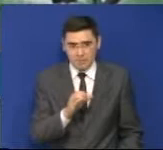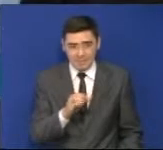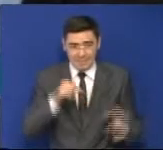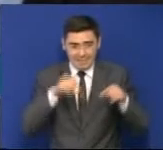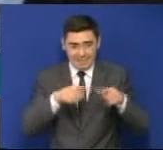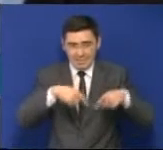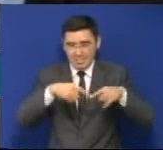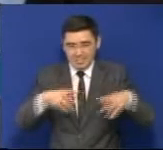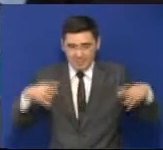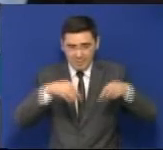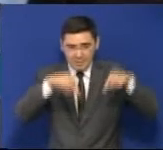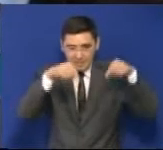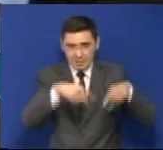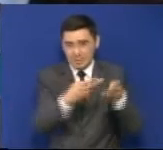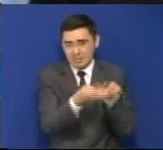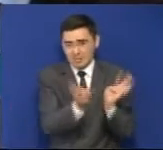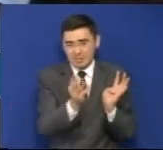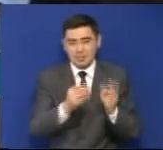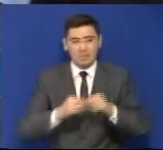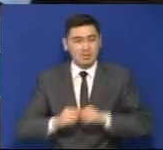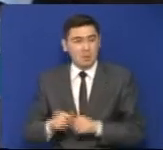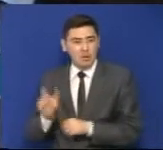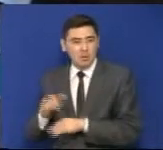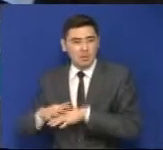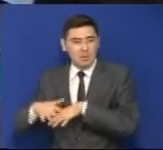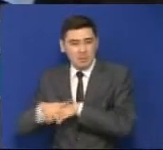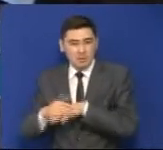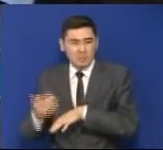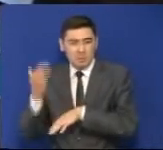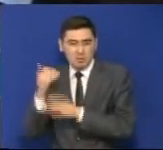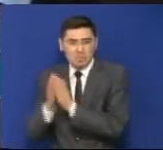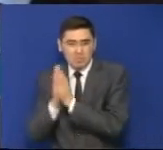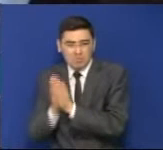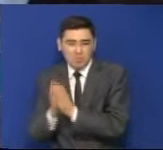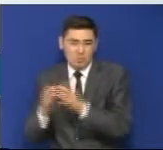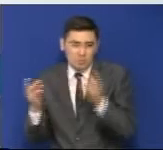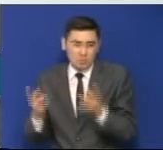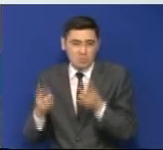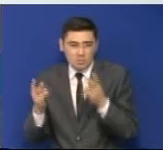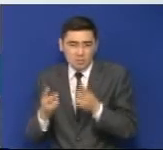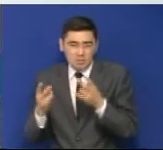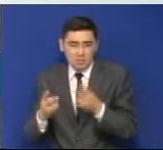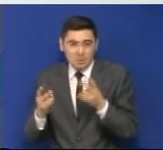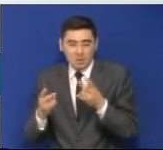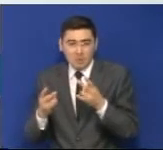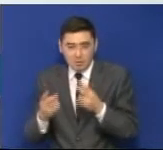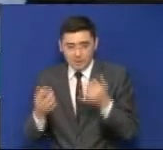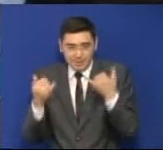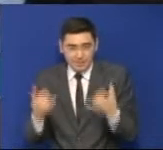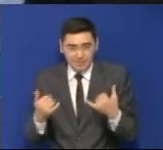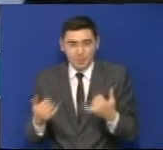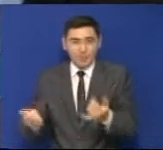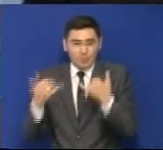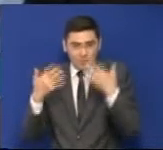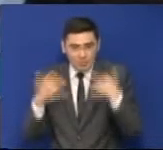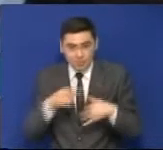орны. Бұл халықтың көптен бері тілеп сұранып жүрген мәселесі болатын. Бұл орталыққа халық